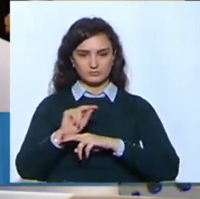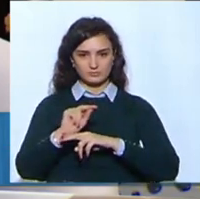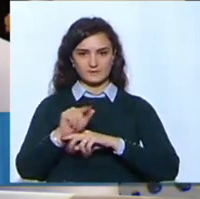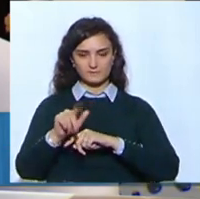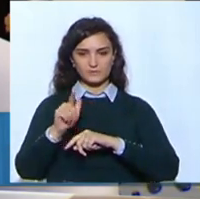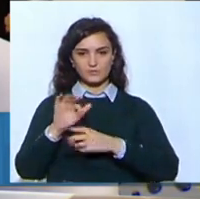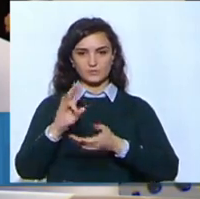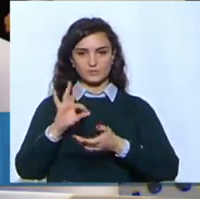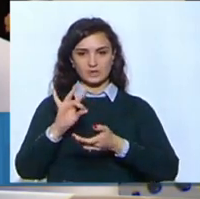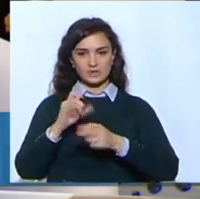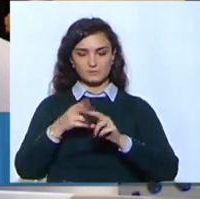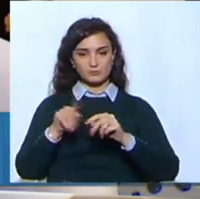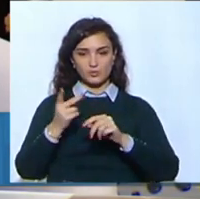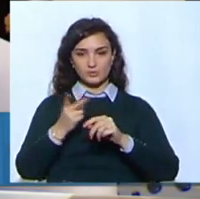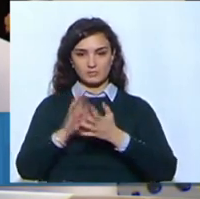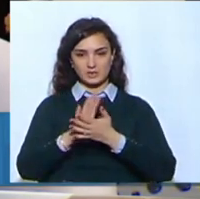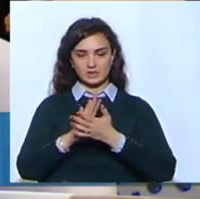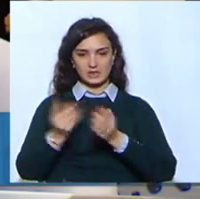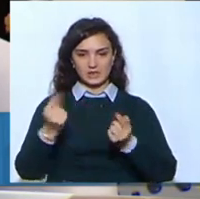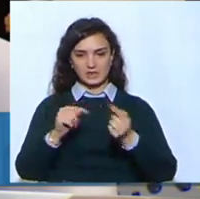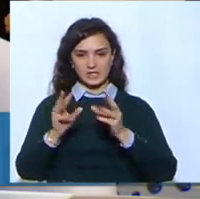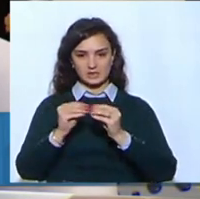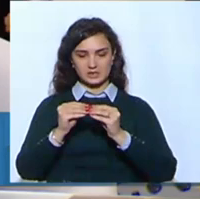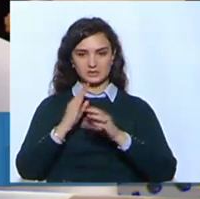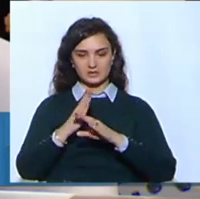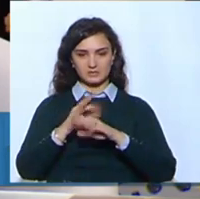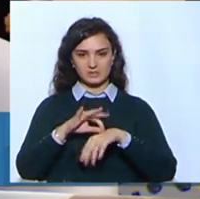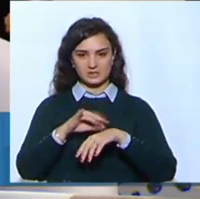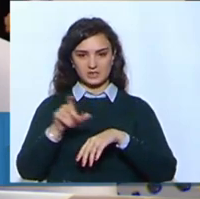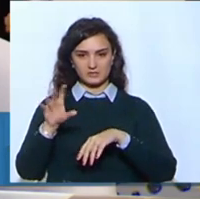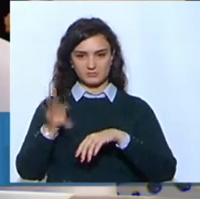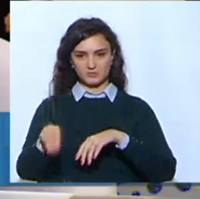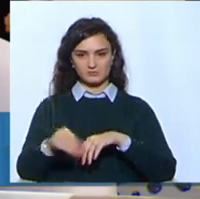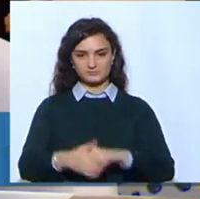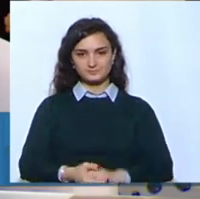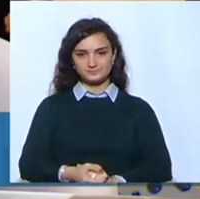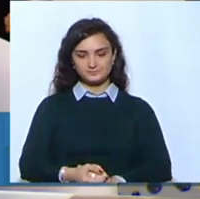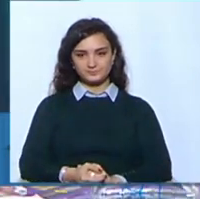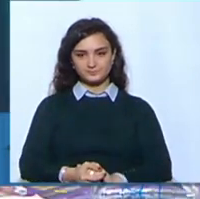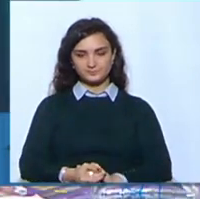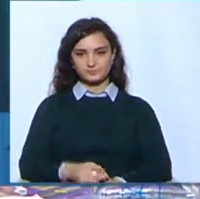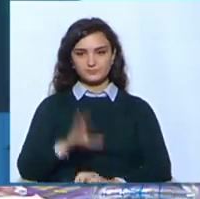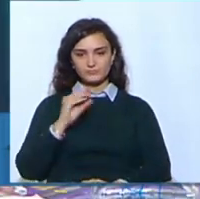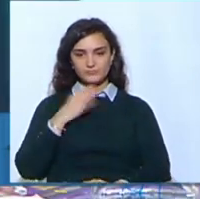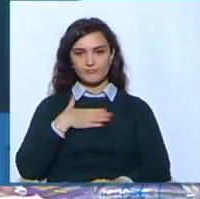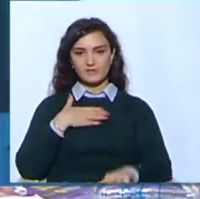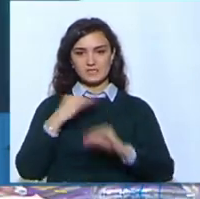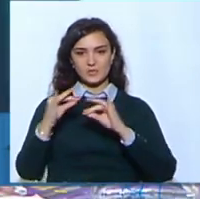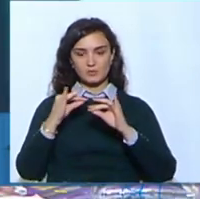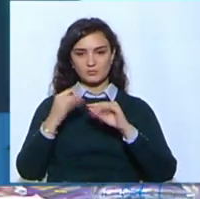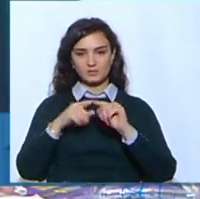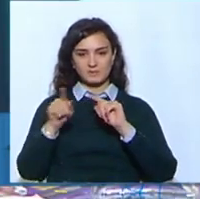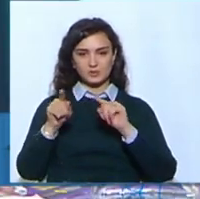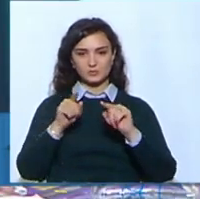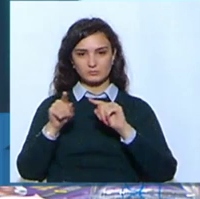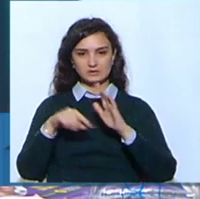დოზით გონორიას, იმიტომ რომ ეს ორი ბაქტერია ხშირად ერთად გვხვდება ხოლმე პაციენტებში. როდესაც ჩვენ საუბრობთ ხოლმე ამა თუ